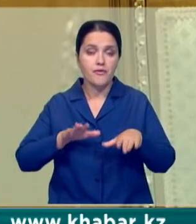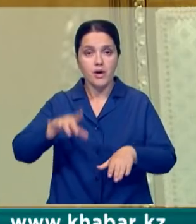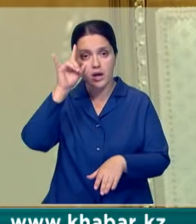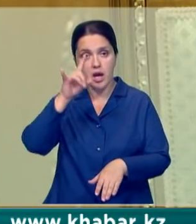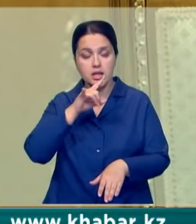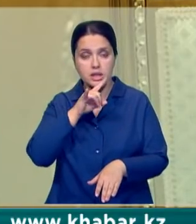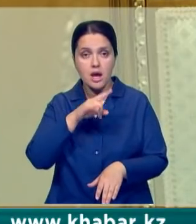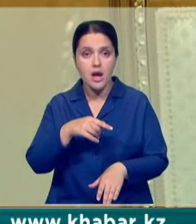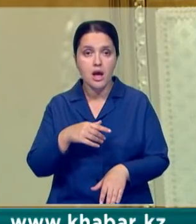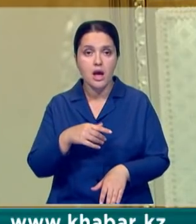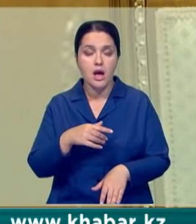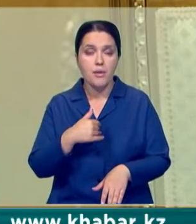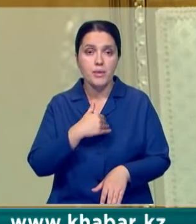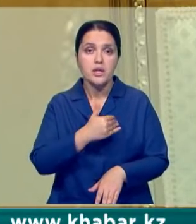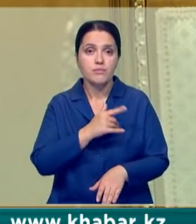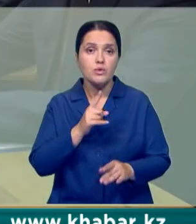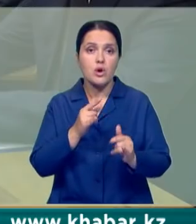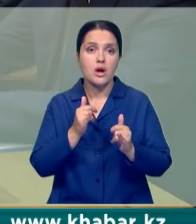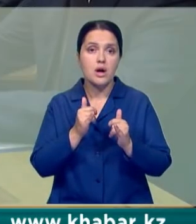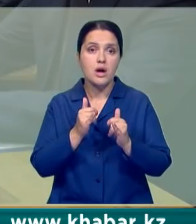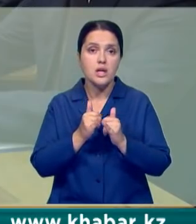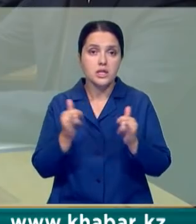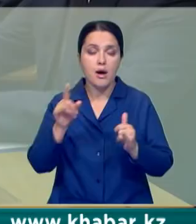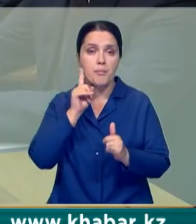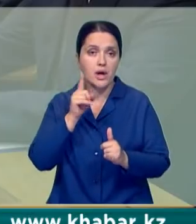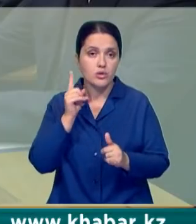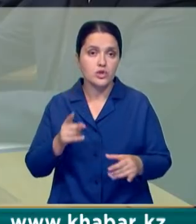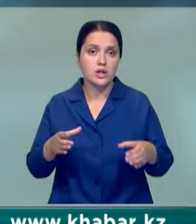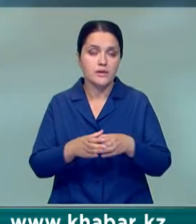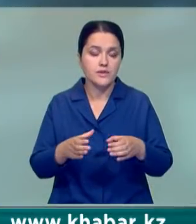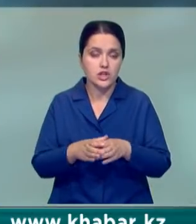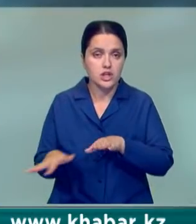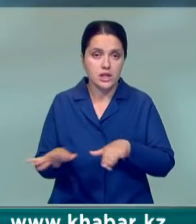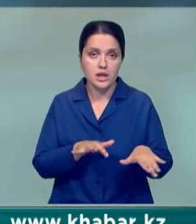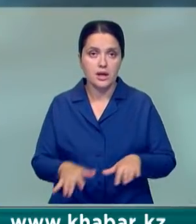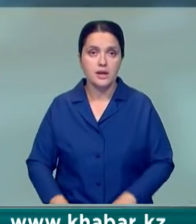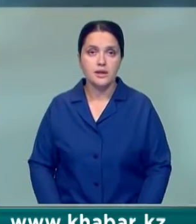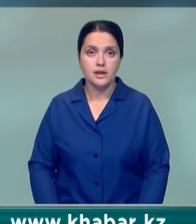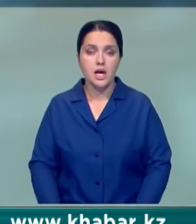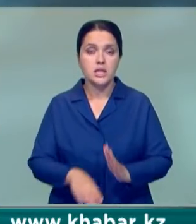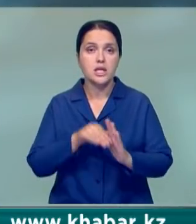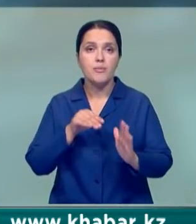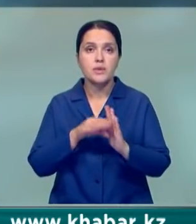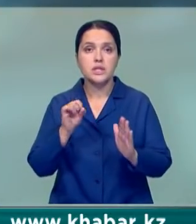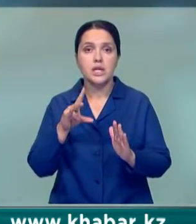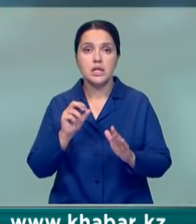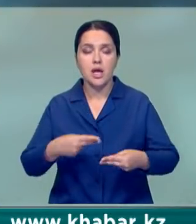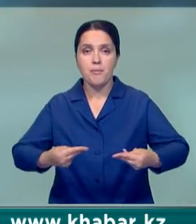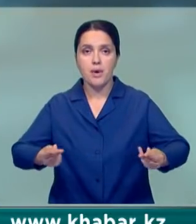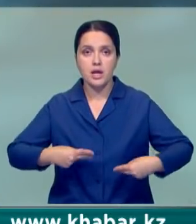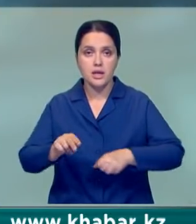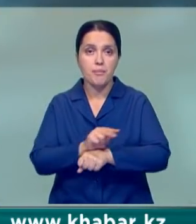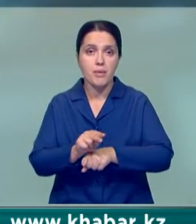заинтересованы в том чтобы развивалась и неё русское движение депутаты сената одобрили поправки в